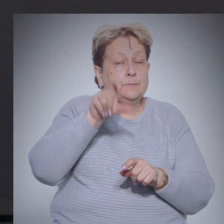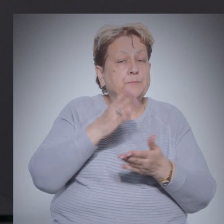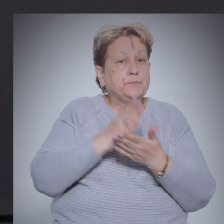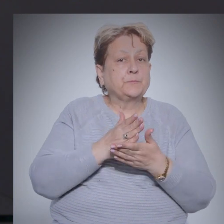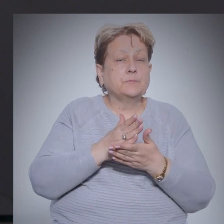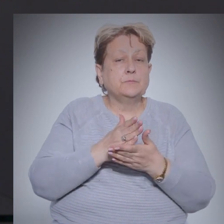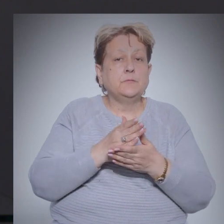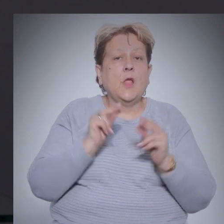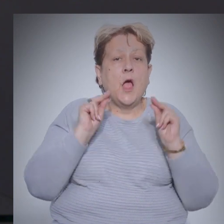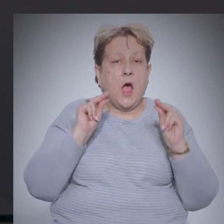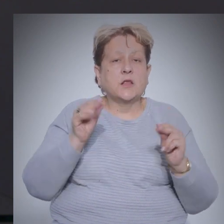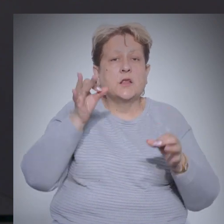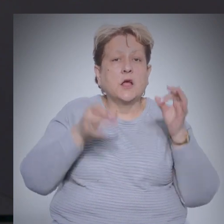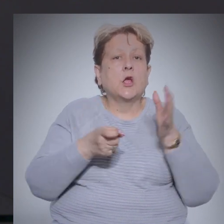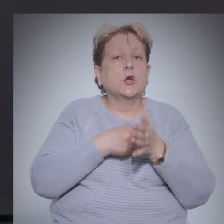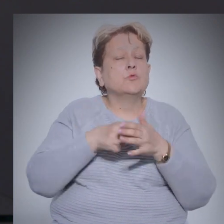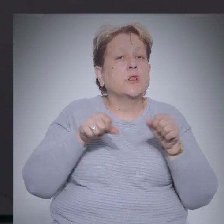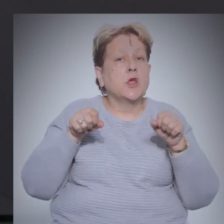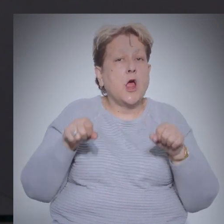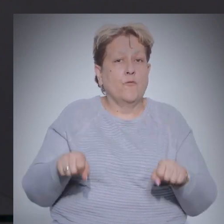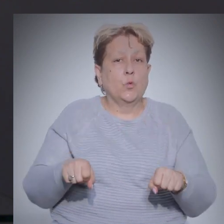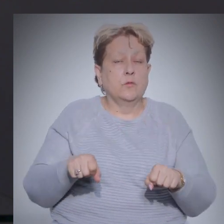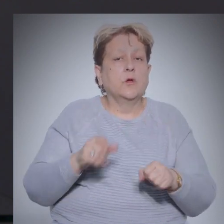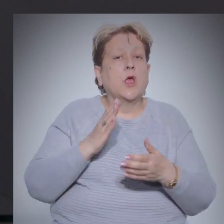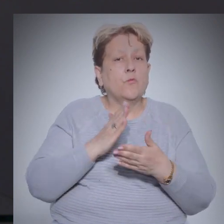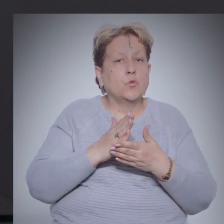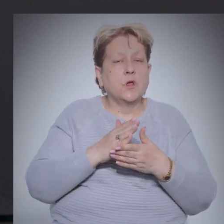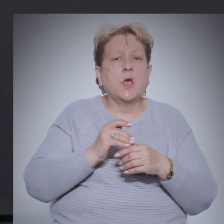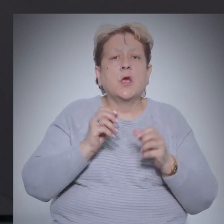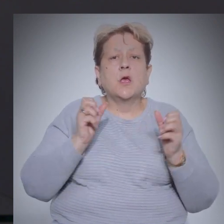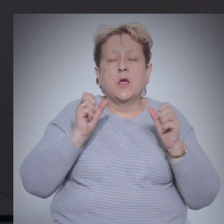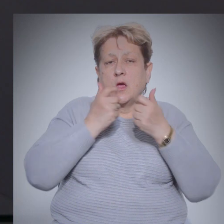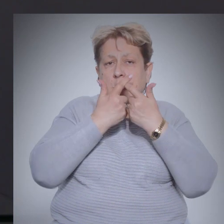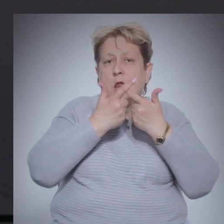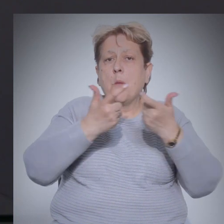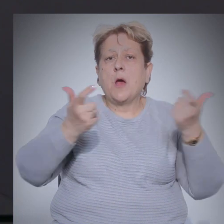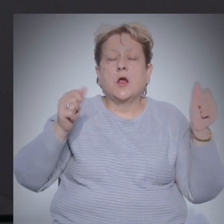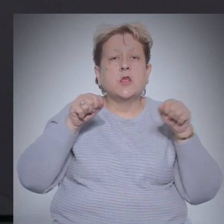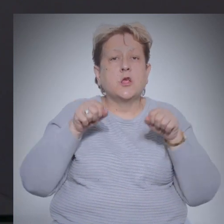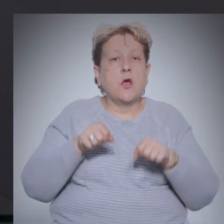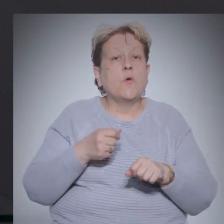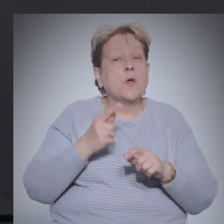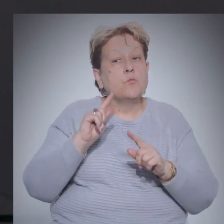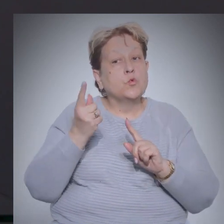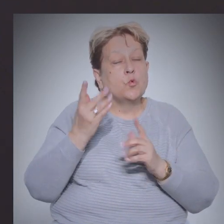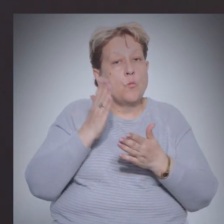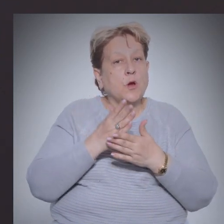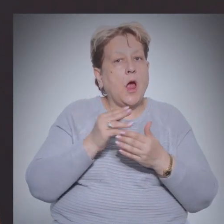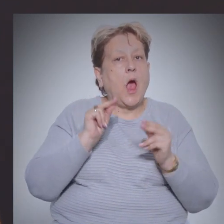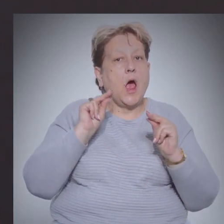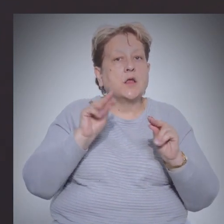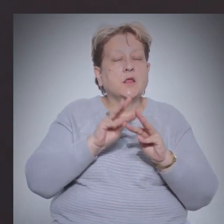Եվ նույն մարդը ունի նաև արդար դատակնության իրավունք։ Եվ ունի հրապարակային դատակնության իրավունք։